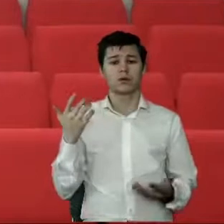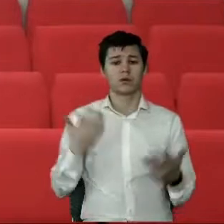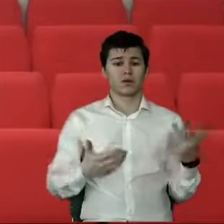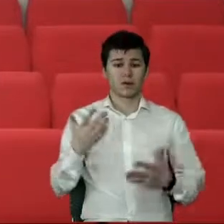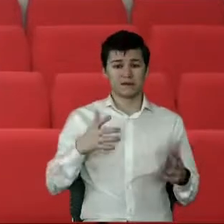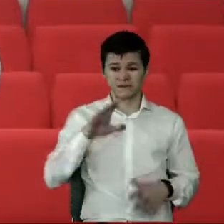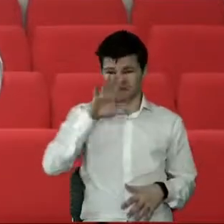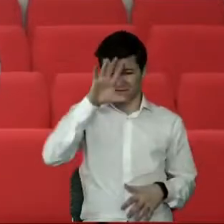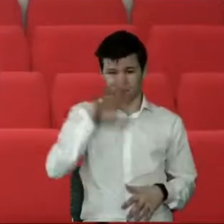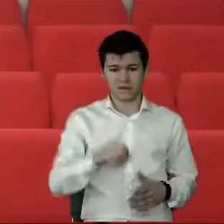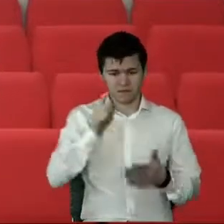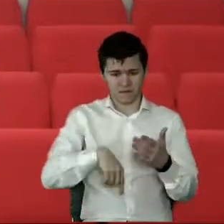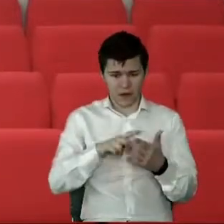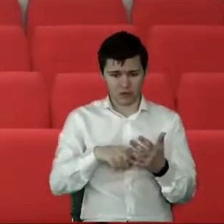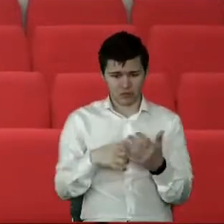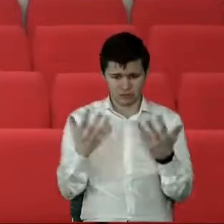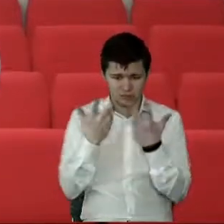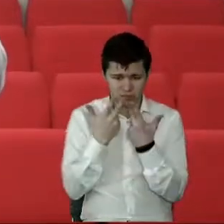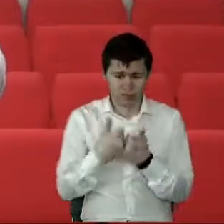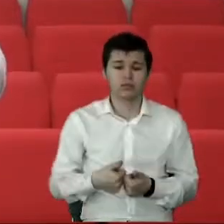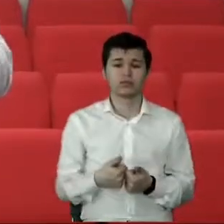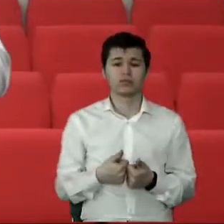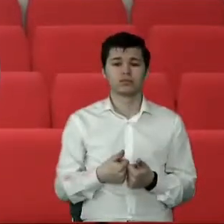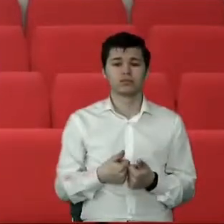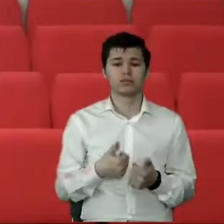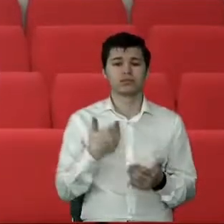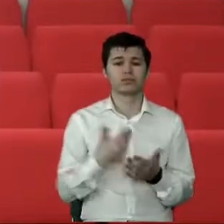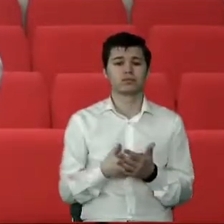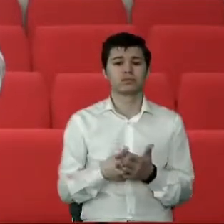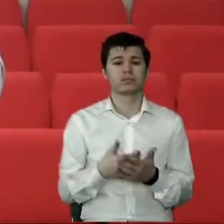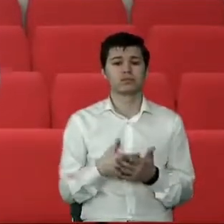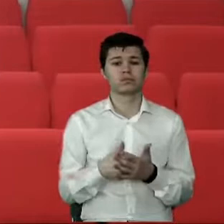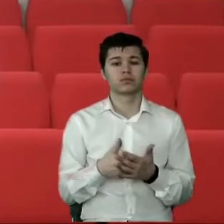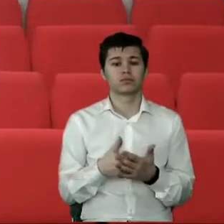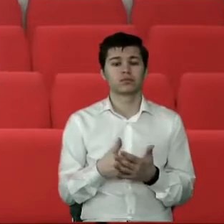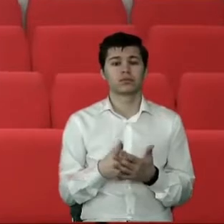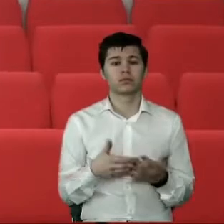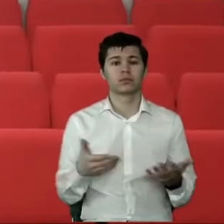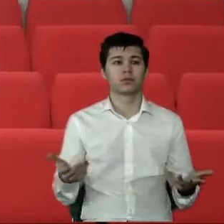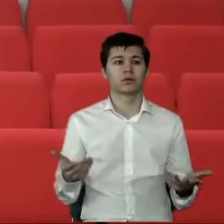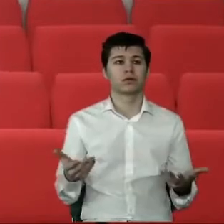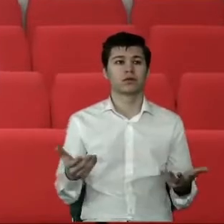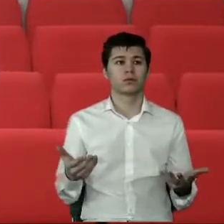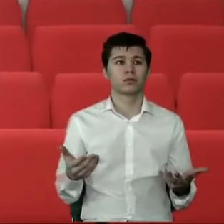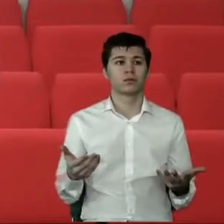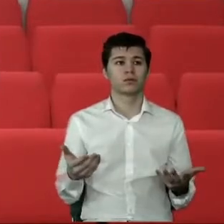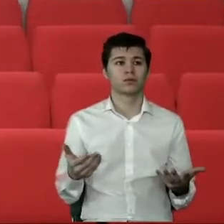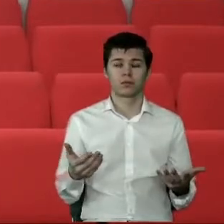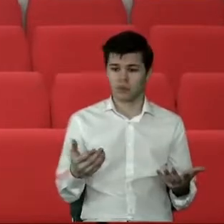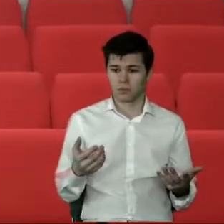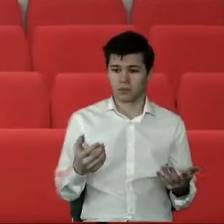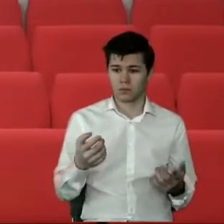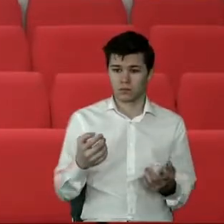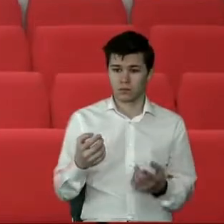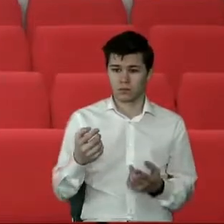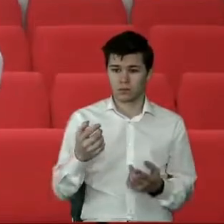уже совершенно другая цифра. Это от 20 до 50 человек на одного христианина. Я вам